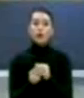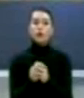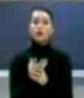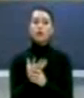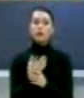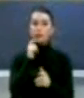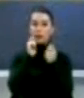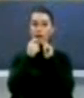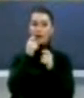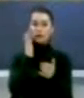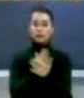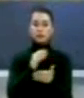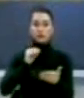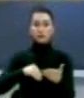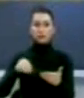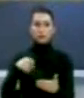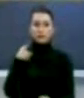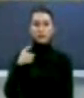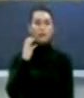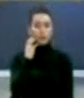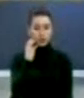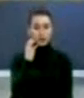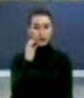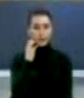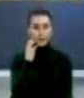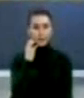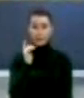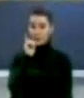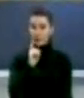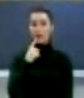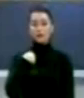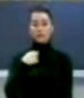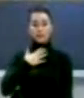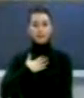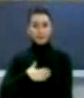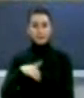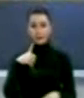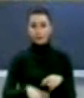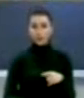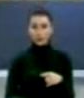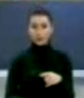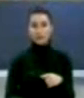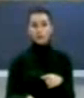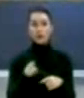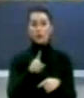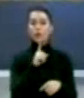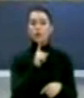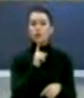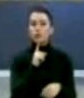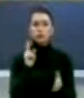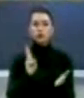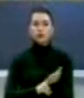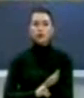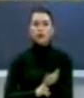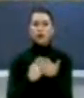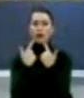cilën e keni nënshkru në Bruxelles. Për më tepër, çështja e fundit është, qysh, kush ju dha të drejtë,